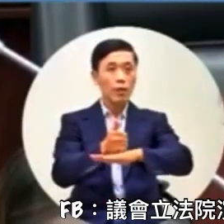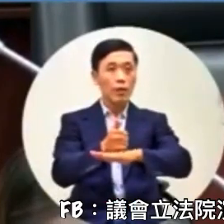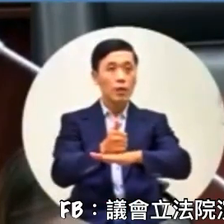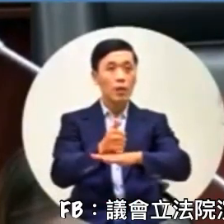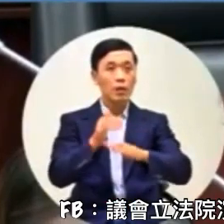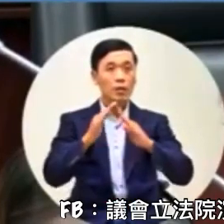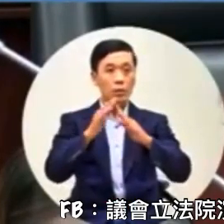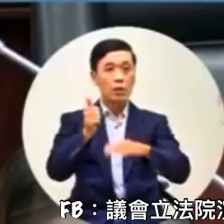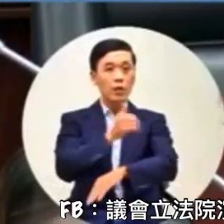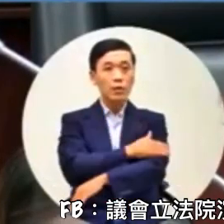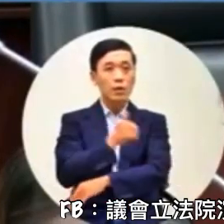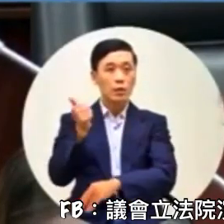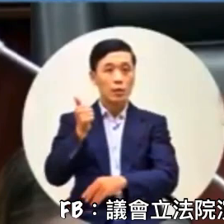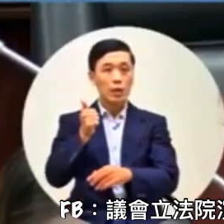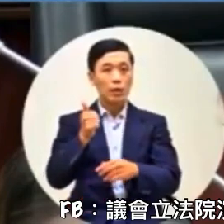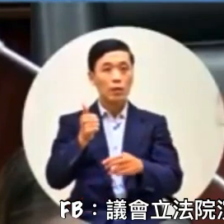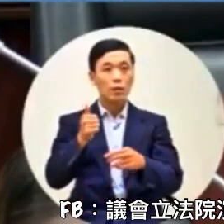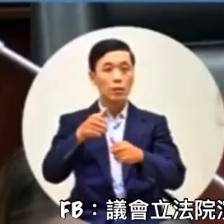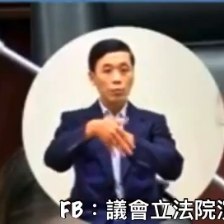其迈市长的水利局局长